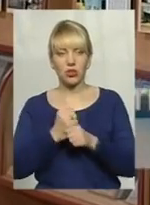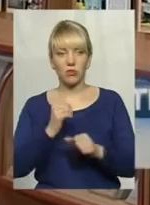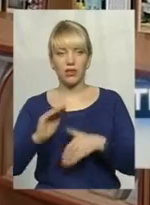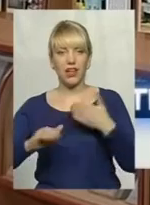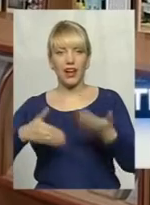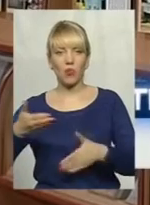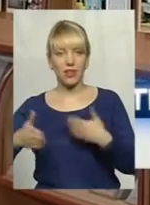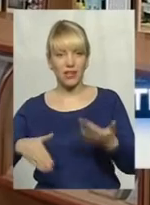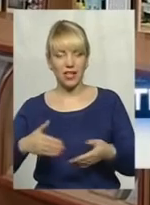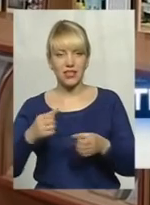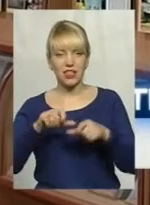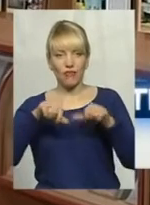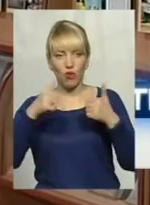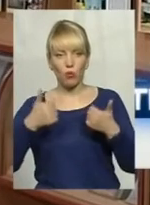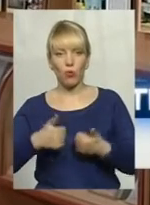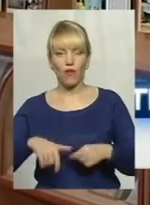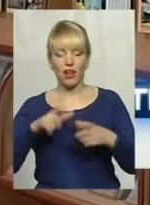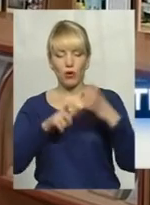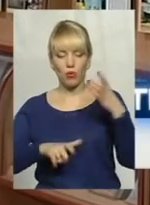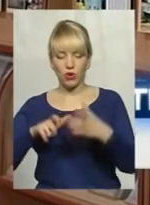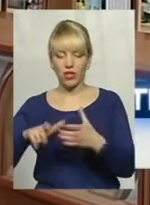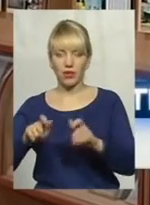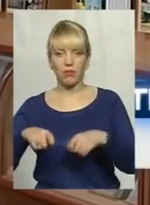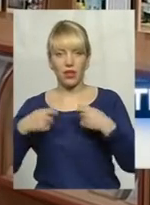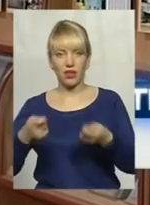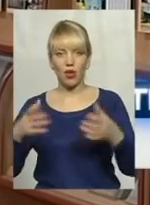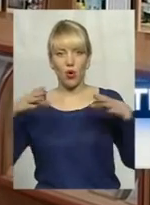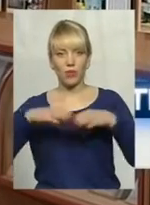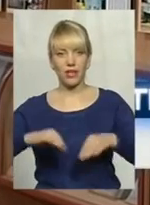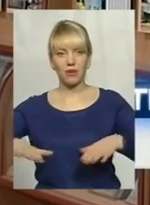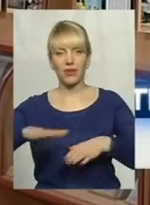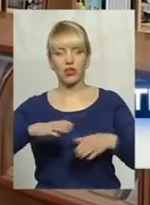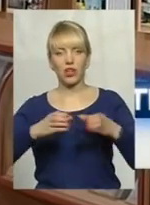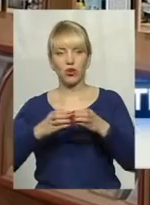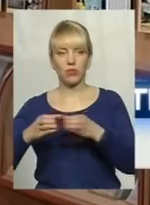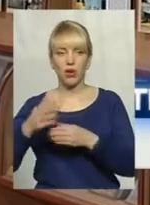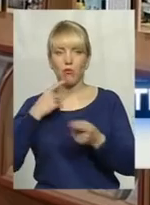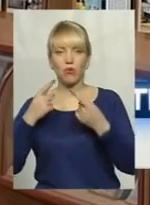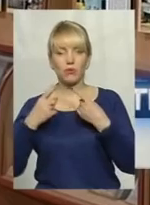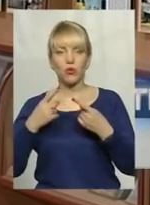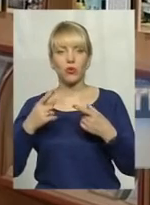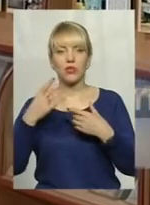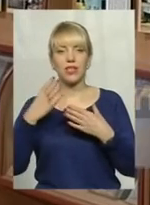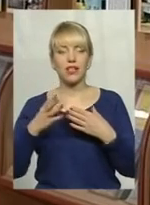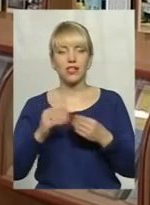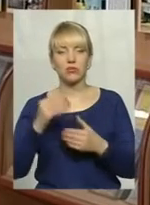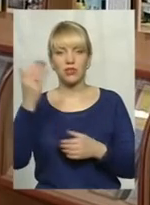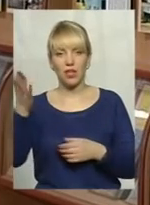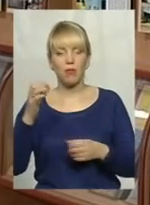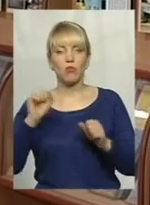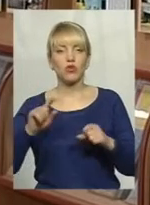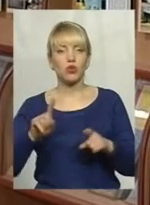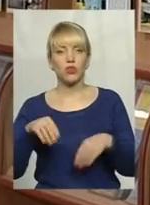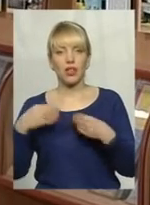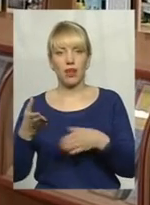буклети, і передамо їх об'єднаним територіальним громадам, поспілкуємося з ним, можливо, якусь ще допомогу зможемо надати їм, тому що, ну, хоча